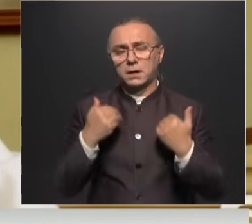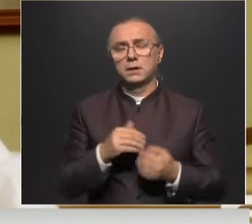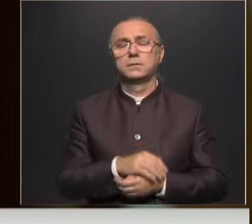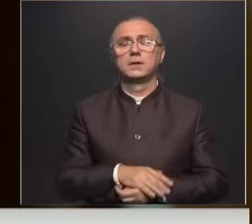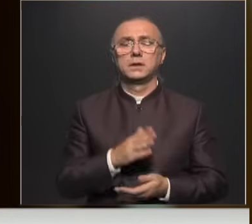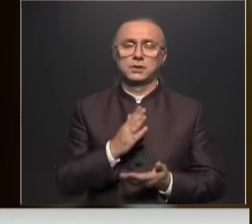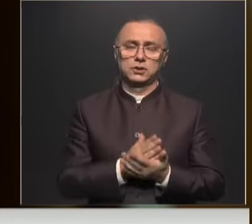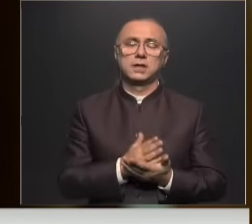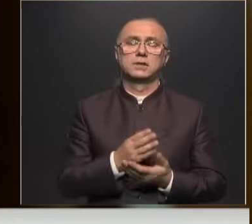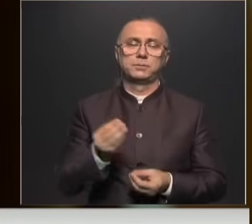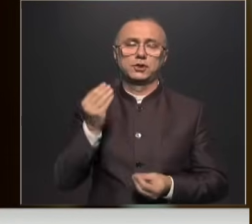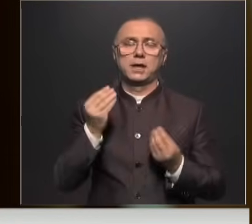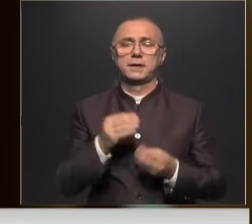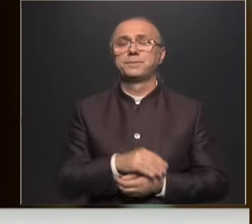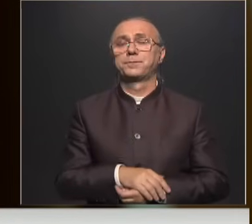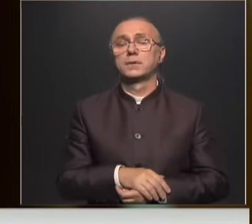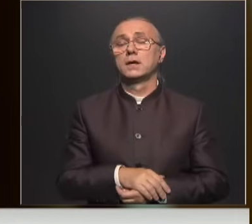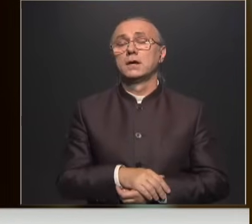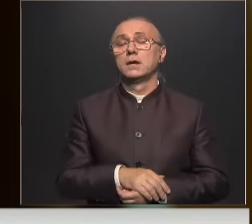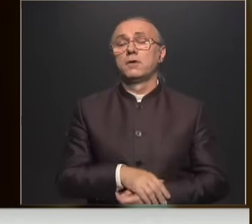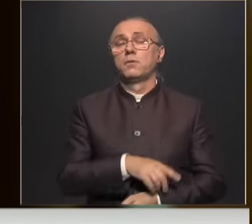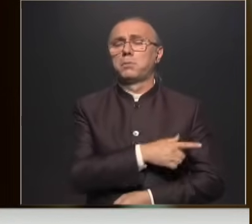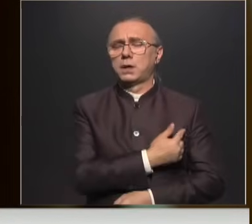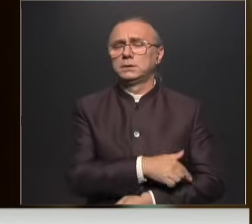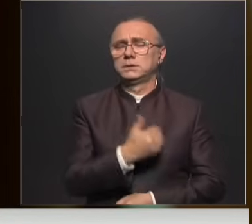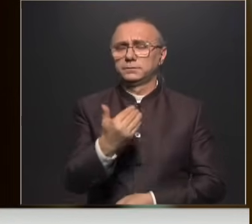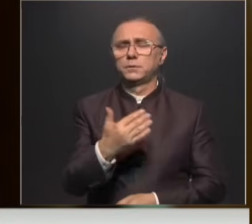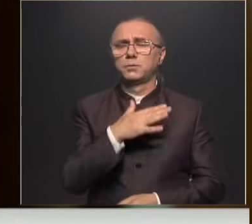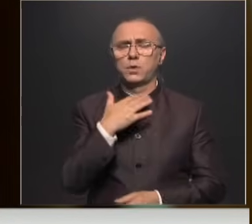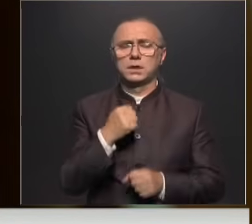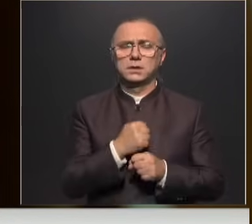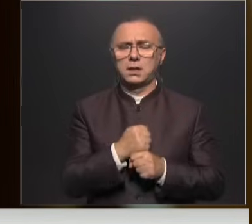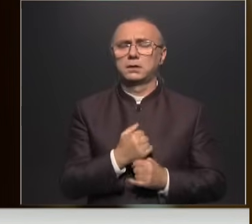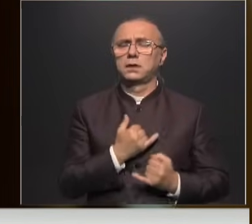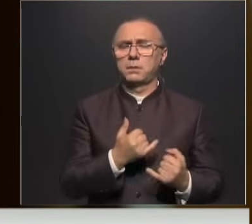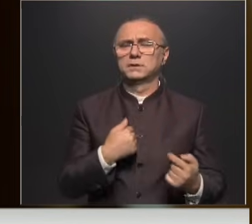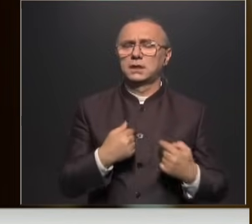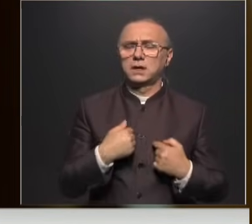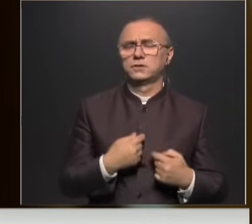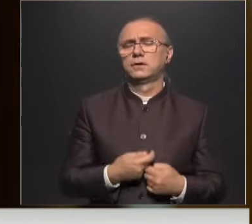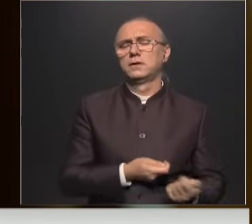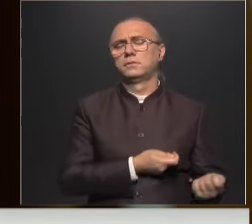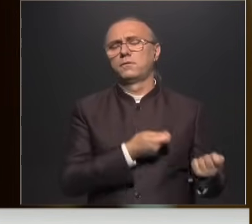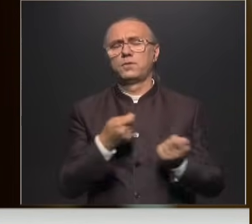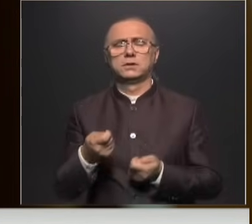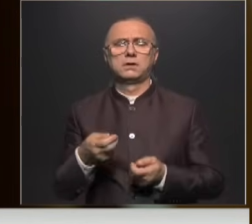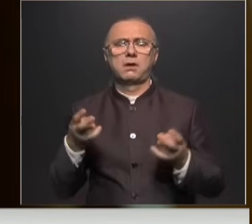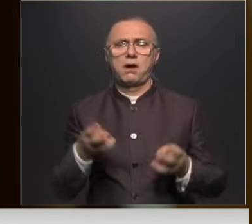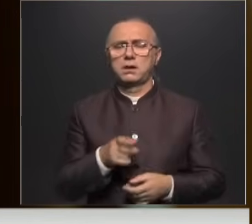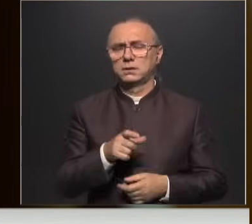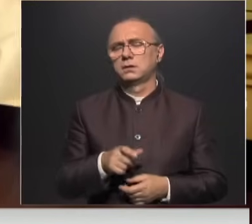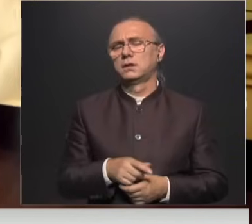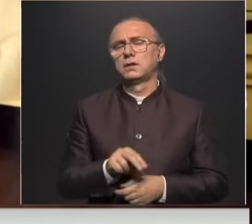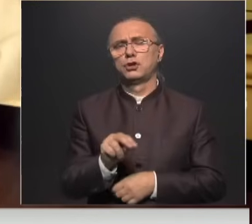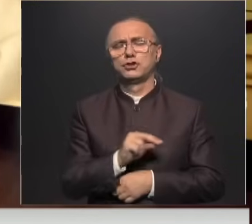впечатление. Больница очень много делает для пострадавших, для раненых, вывозит их на лечение в Москву буквально каждую